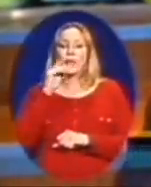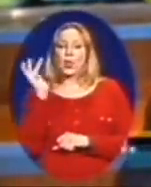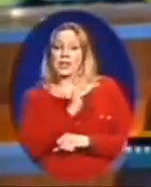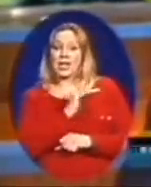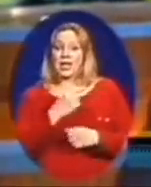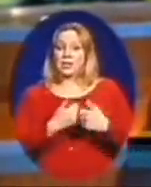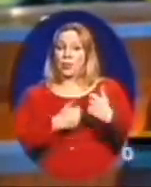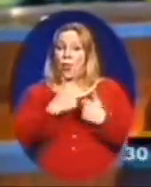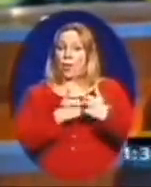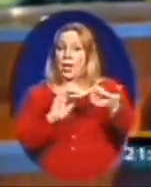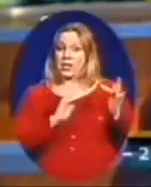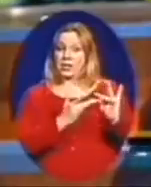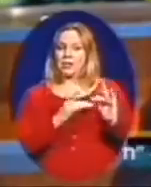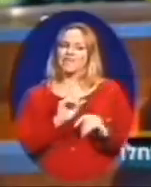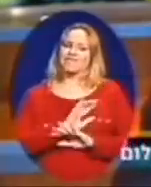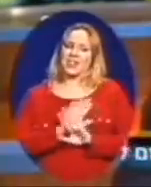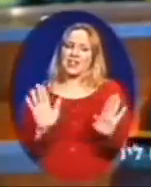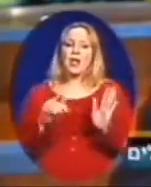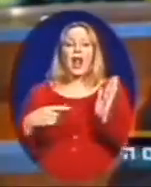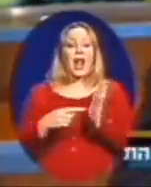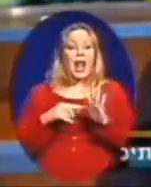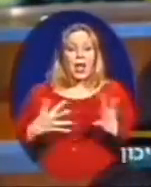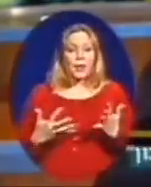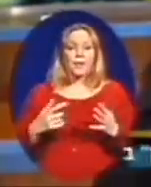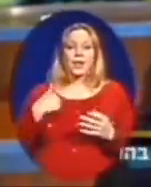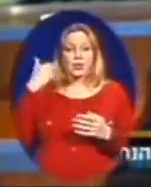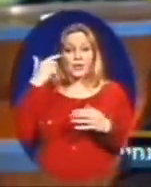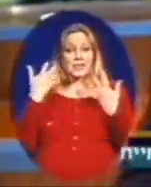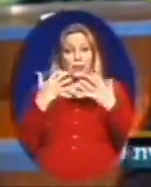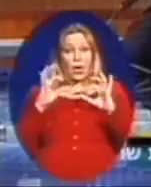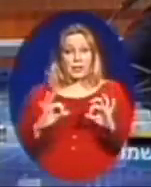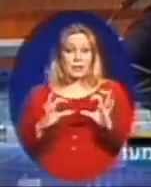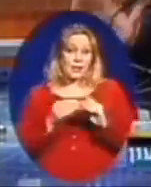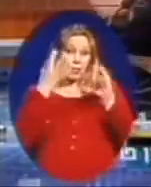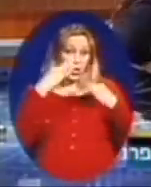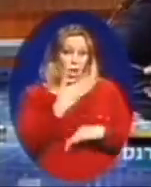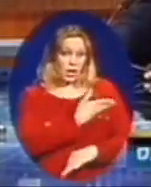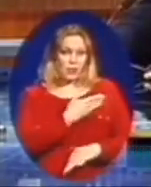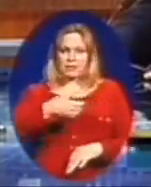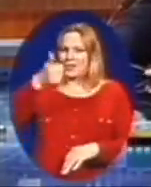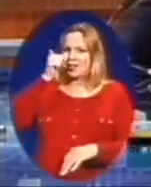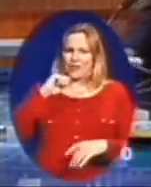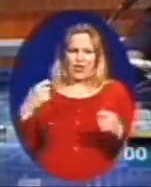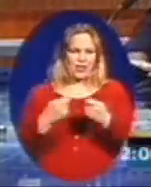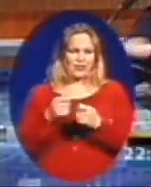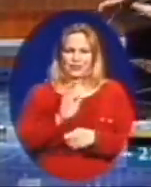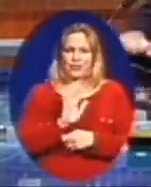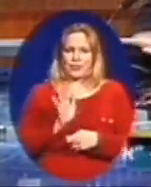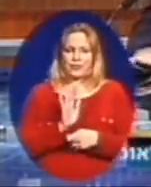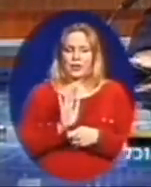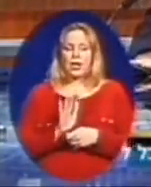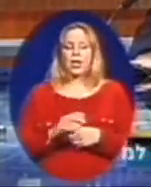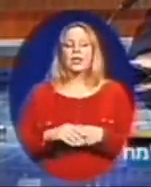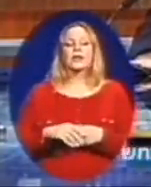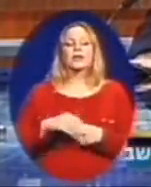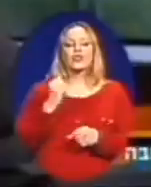וזה העניין השלישי שאני רוצה להזכיר. הסיפור האמיתי, לדעתי, עם כל הכבוד, הוא לא אתמול. הוא